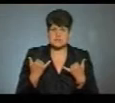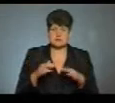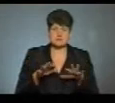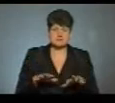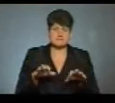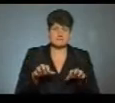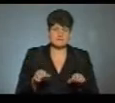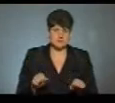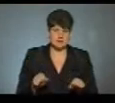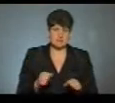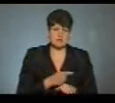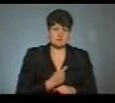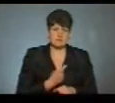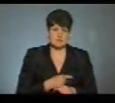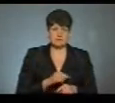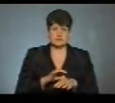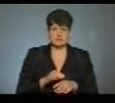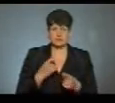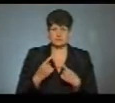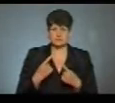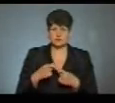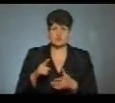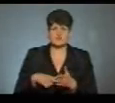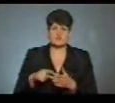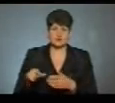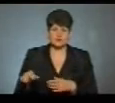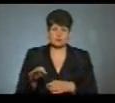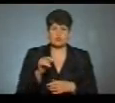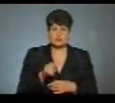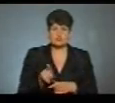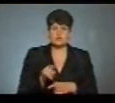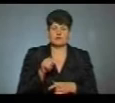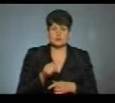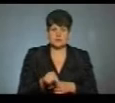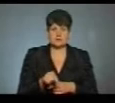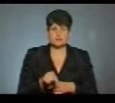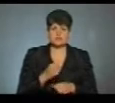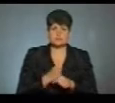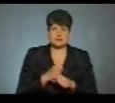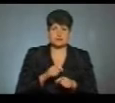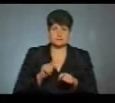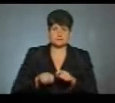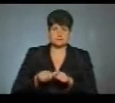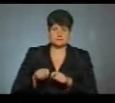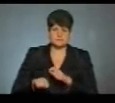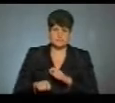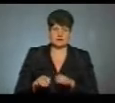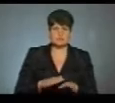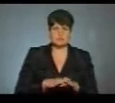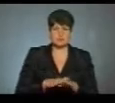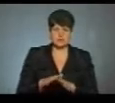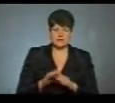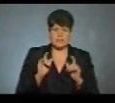і медики ведуть діалог з віруючими про те, щоб вони проходили медобстеження та